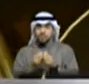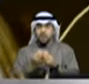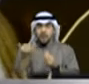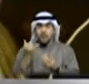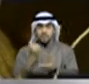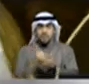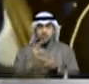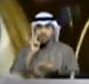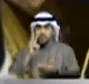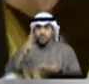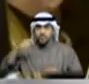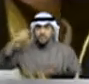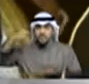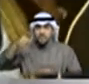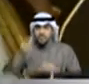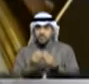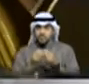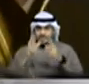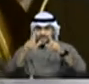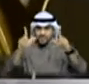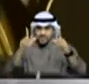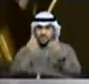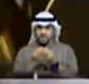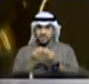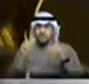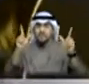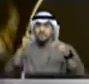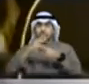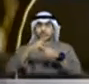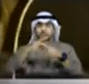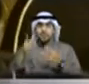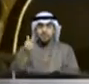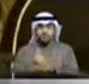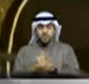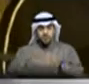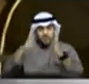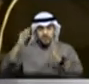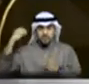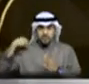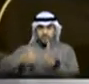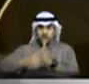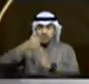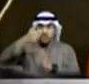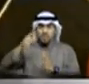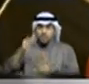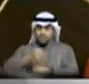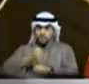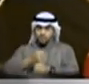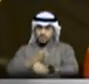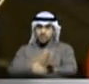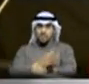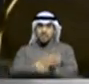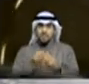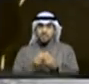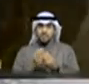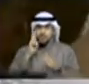الوطنية، وشهادة أيضا لزملاء في تلفزيون الكويت على الجهود الكبيرة اللي حققونها لخدمة ورفعة